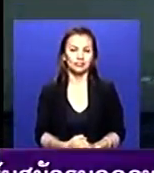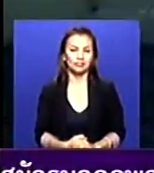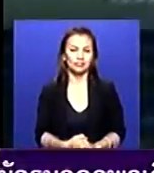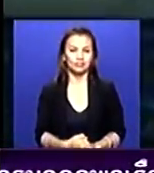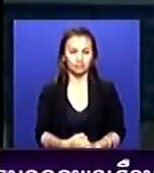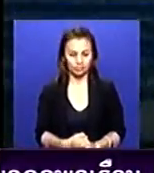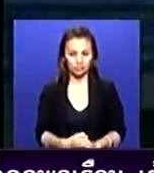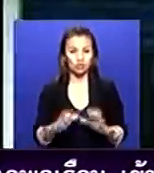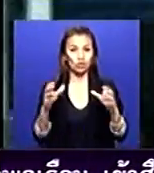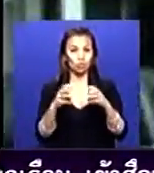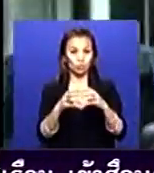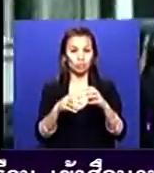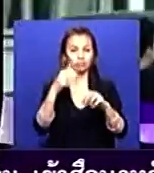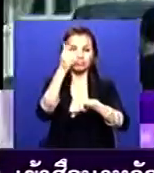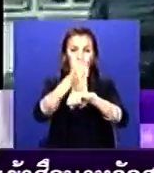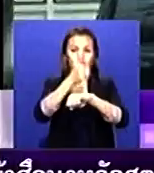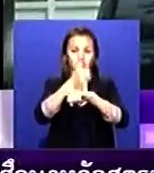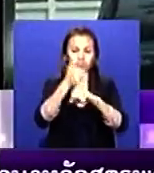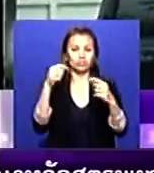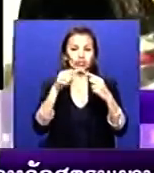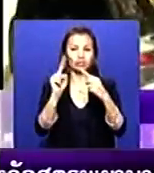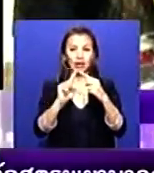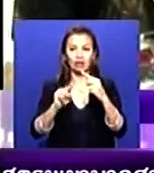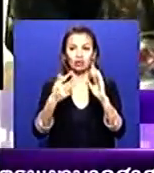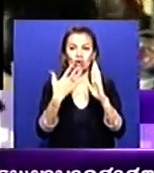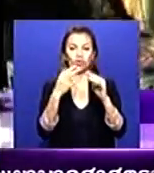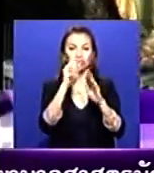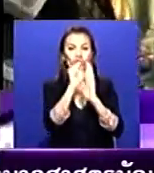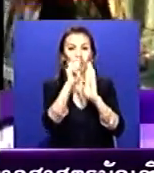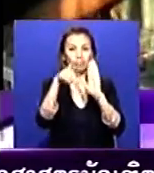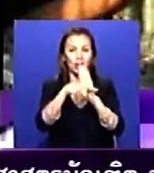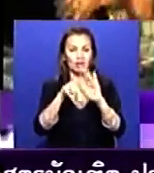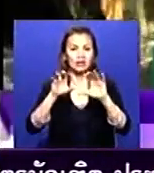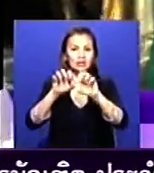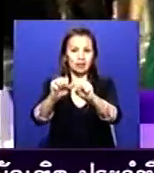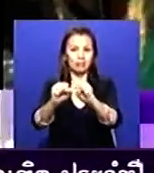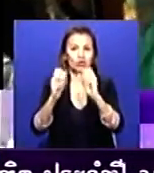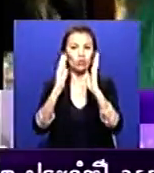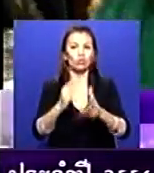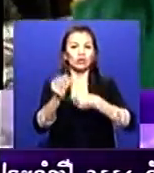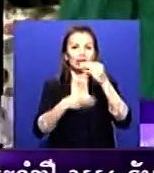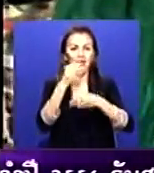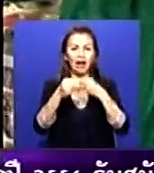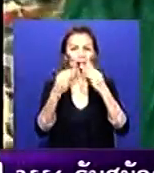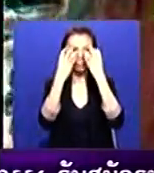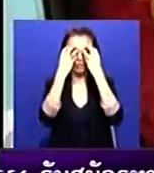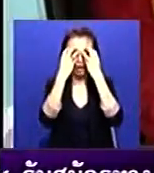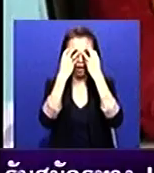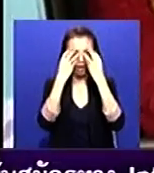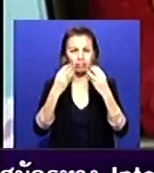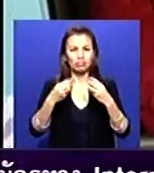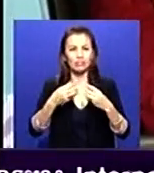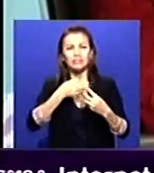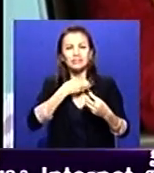ชุดสืบสวนตำรวจภูธรสุพรรณบุรีบุกห้างโรบินสันจับพ่อค้าแม่ค้าลักลอบจำหน่ายเฟอร์บี้หนีภาษีจากการสอบสวนยอ